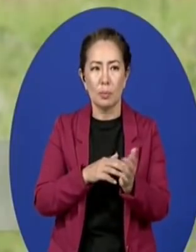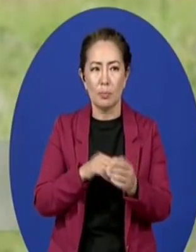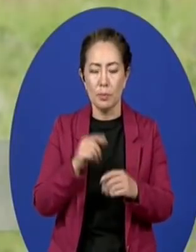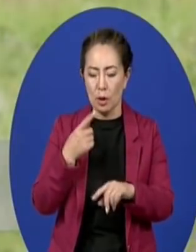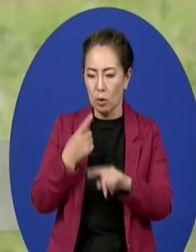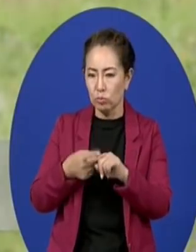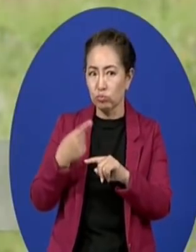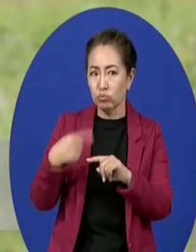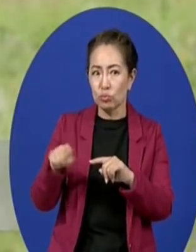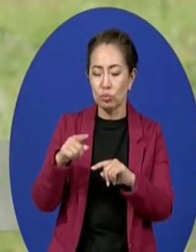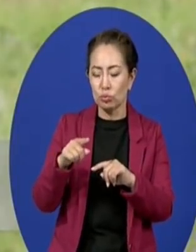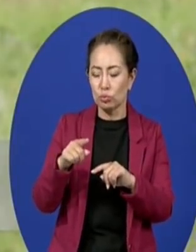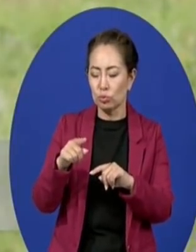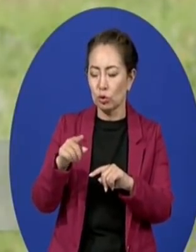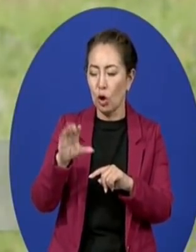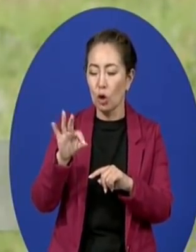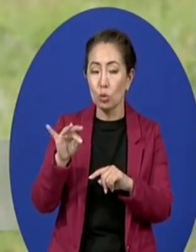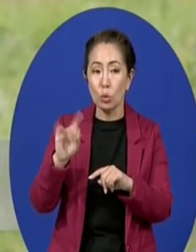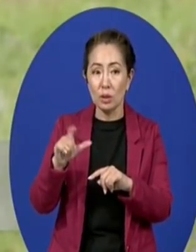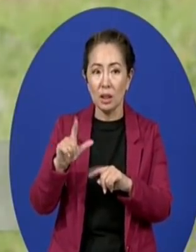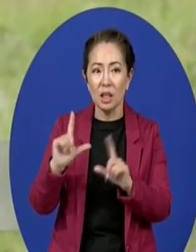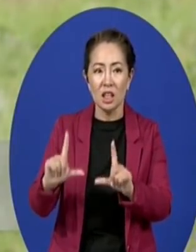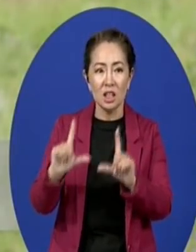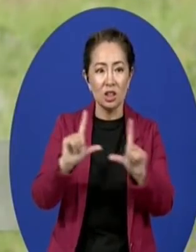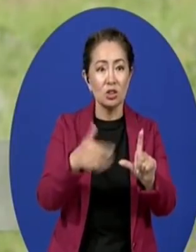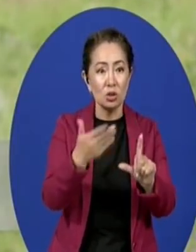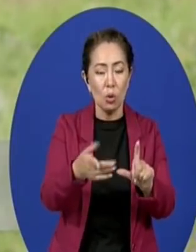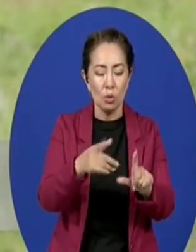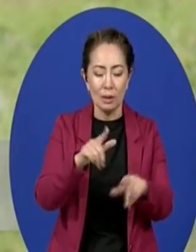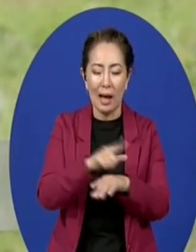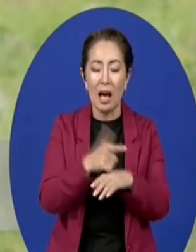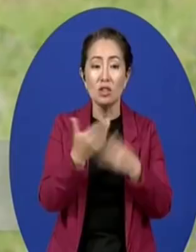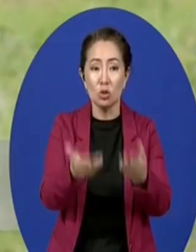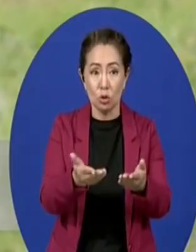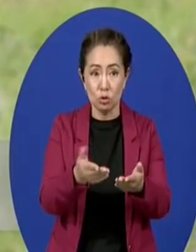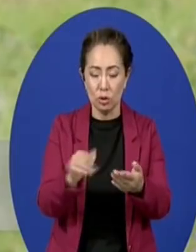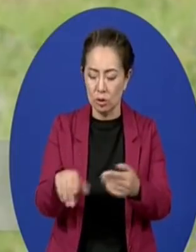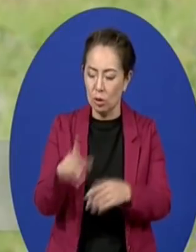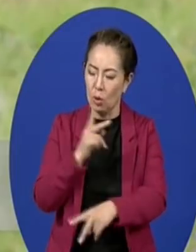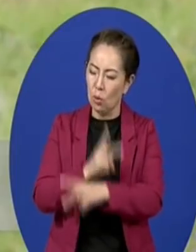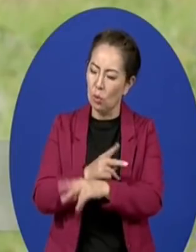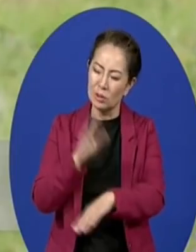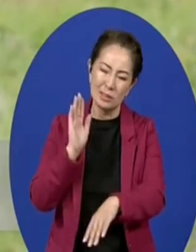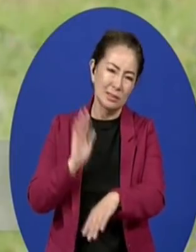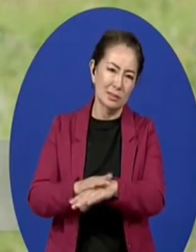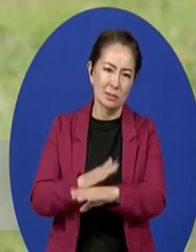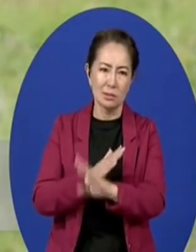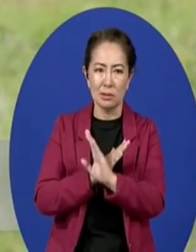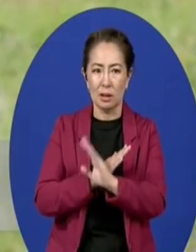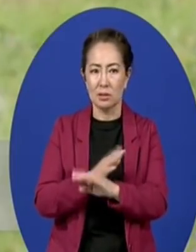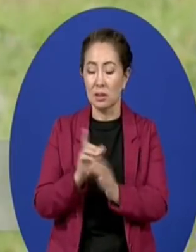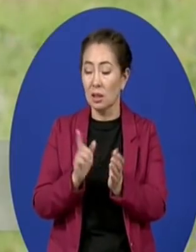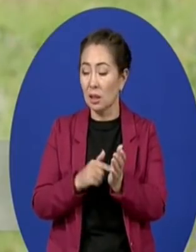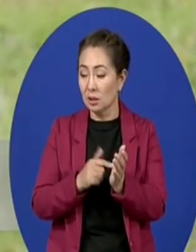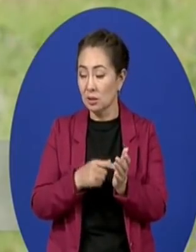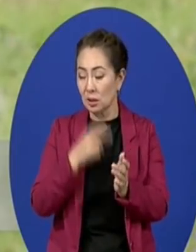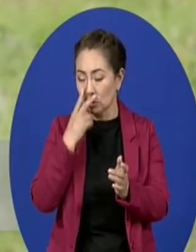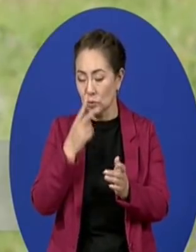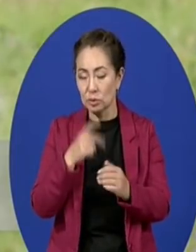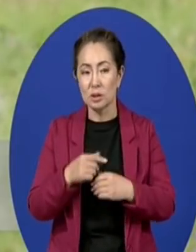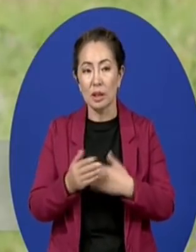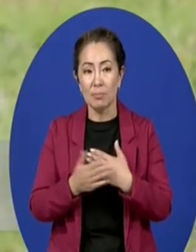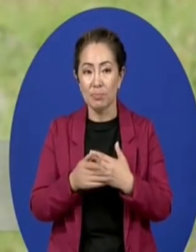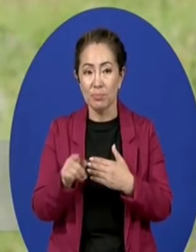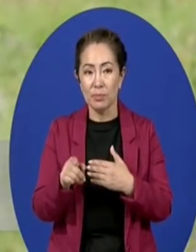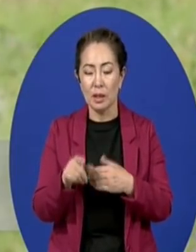нутаг дур мэдэн газар олгодог, гэрчилгээчүүлдэг энэ явдлыг бол хуулийн хүрээнд тассан цогсоох ийм шаардлагатай гэж ингэж үзэж байгаа.